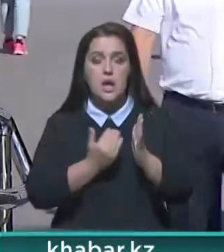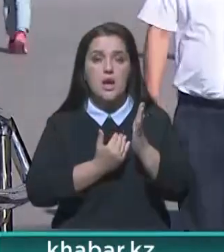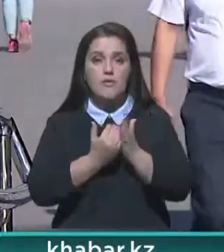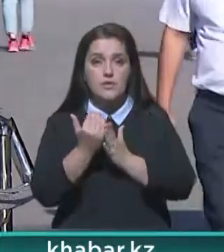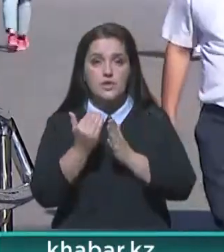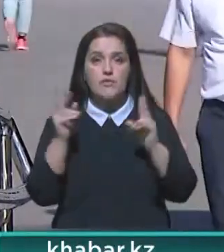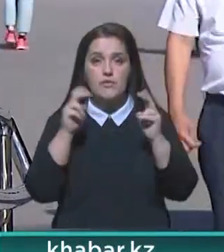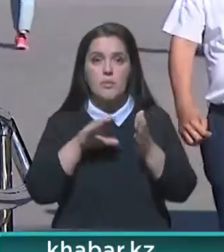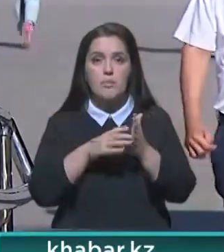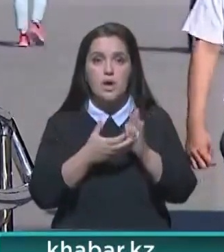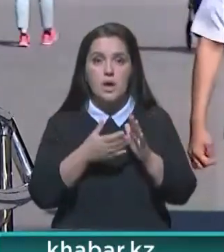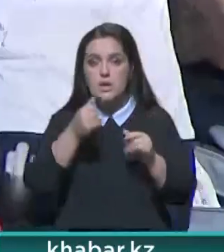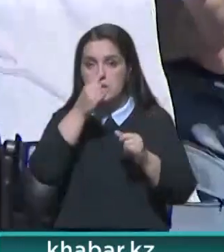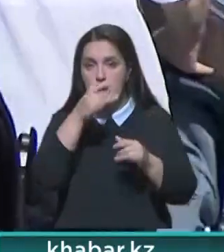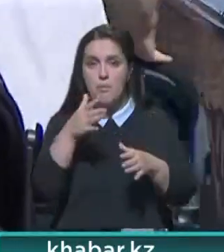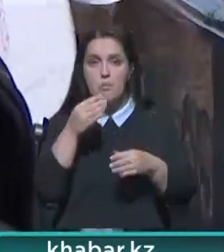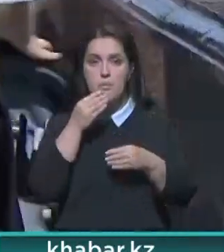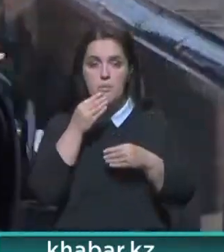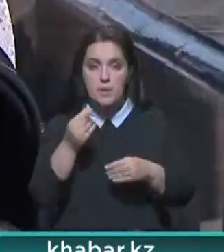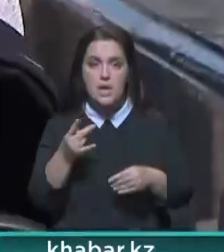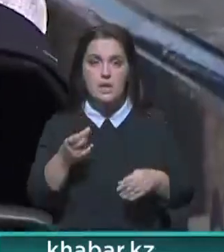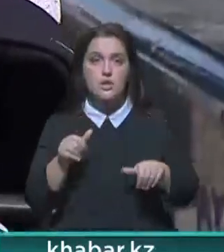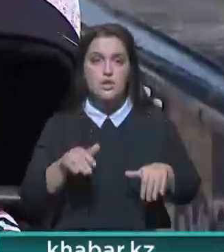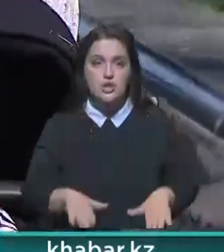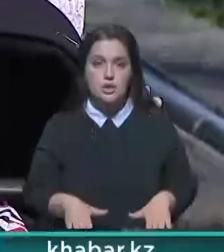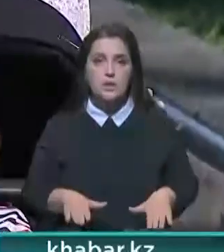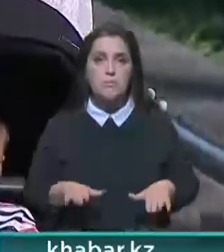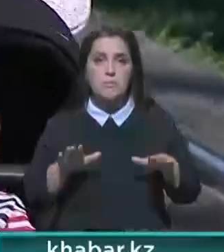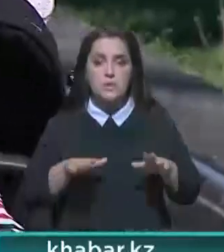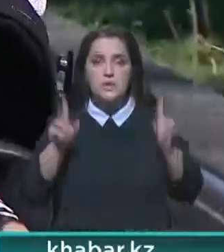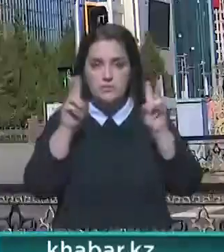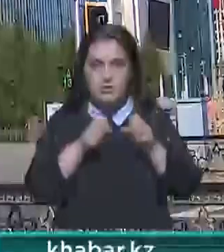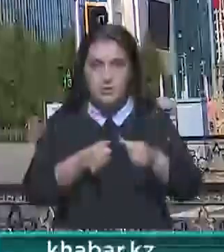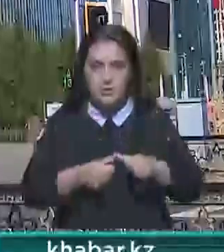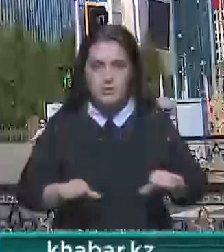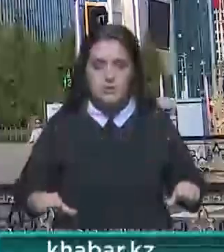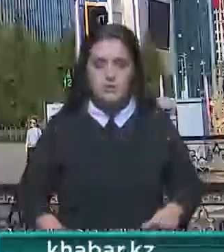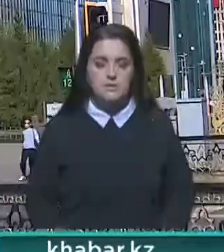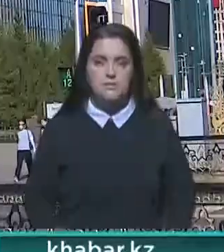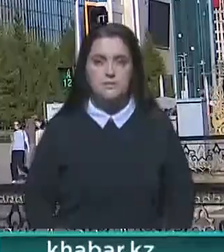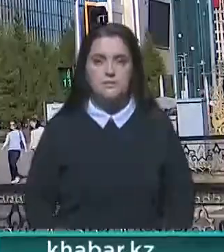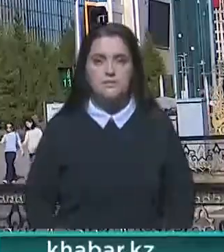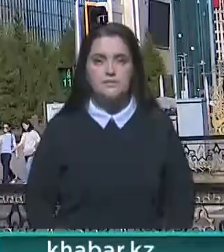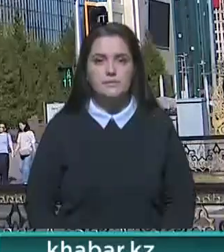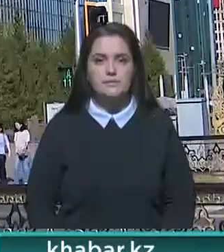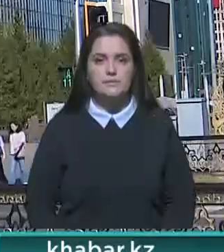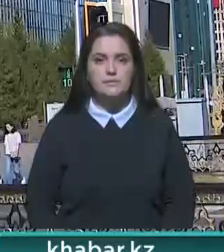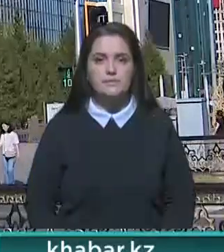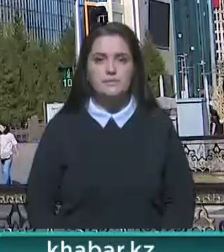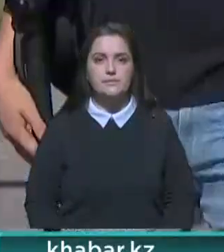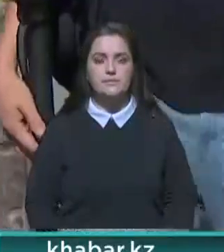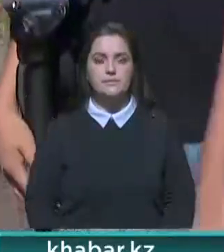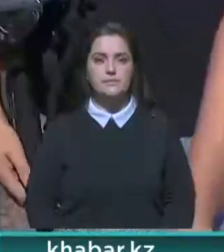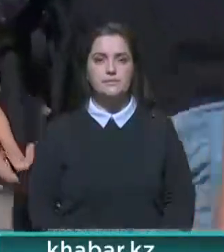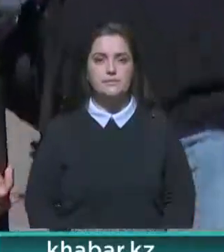правительства. Ранее Высшая аудиторская палата не могла повлиять на решение местных ревизорских комиссий.